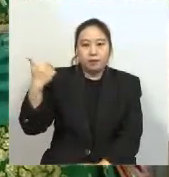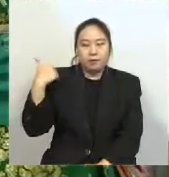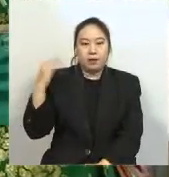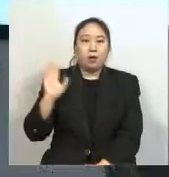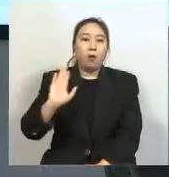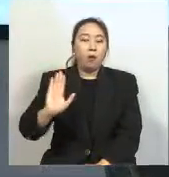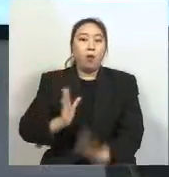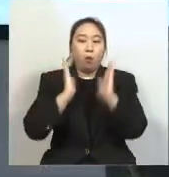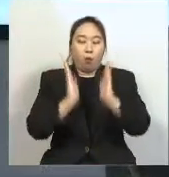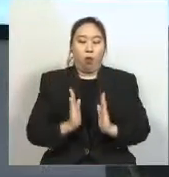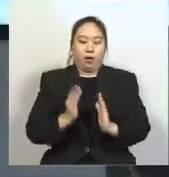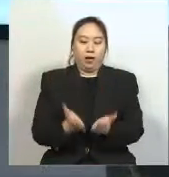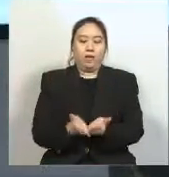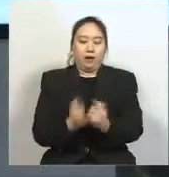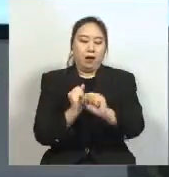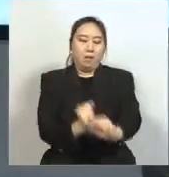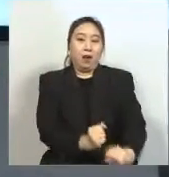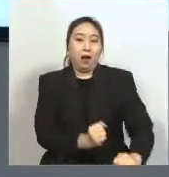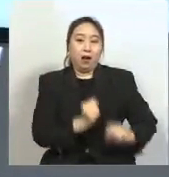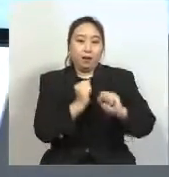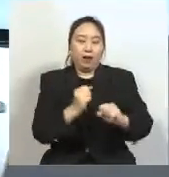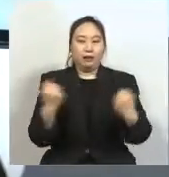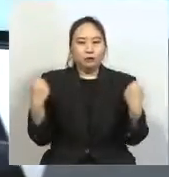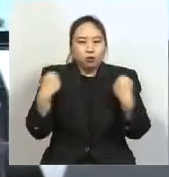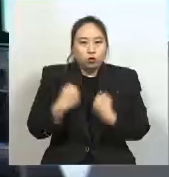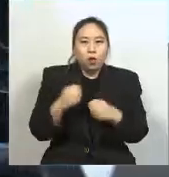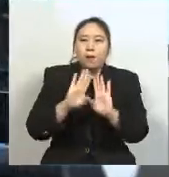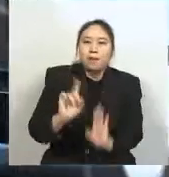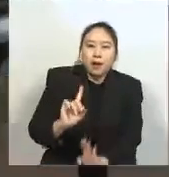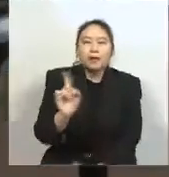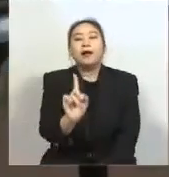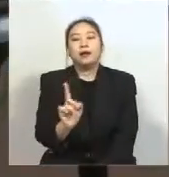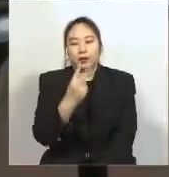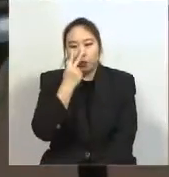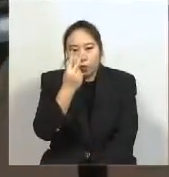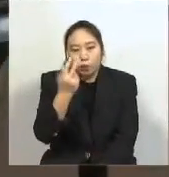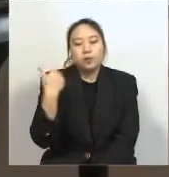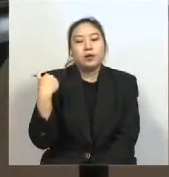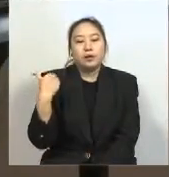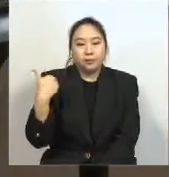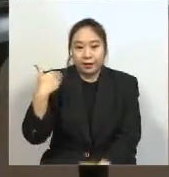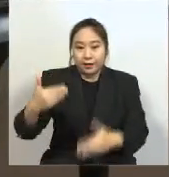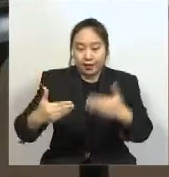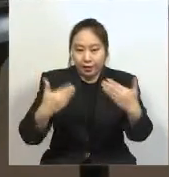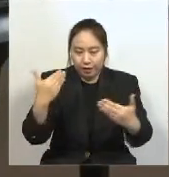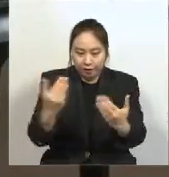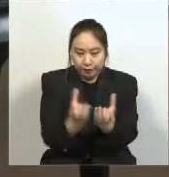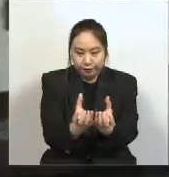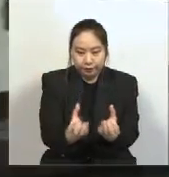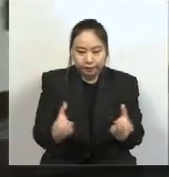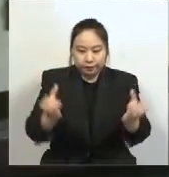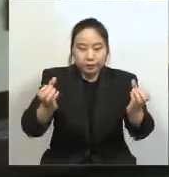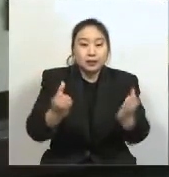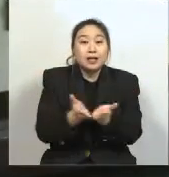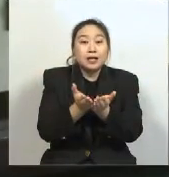ายของฝีพายประจำริ้วขบวนเรือนอกจากนี้ยังมีส่วนจัดแสดงโมเดลริ้วเรือพระราชพิธีจ